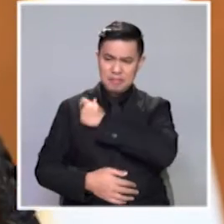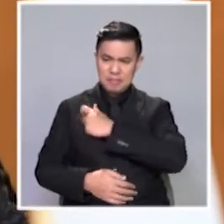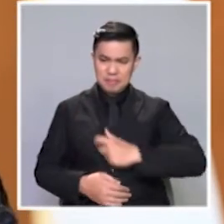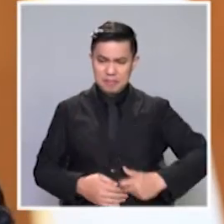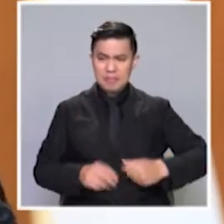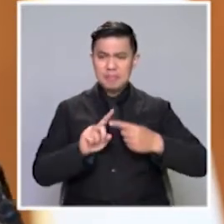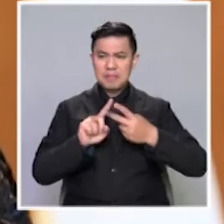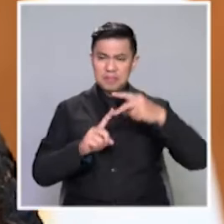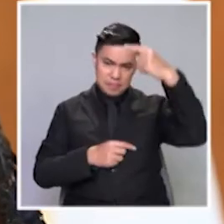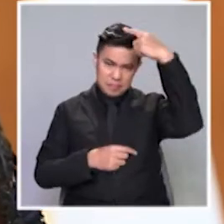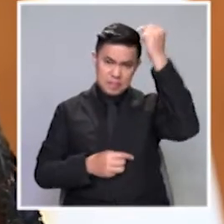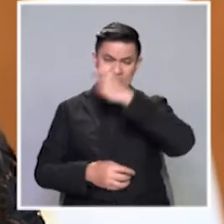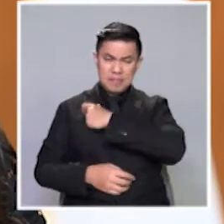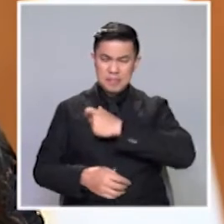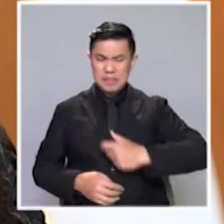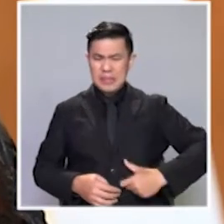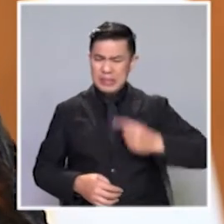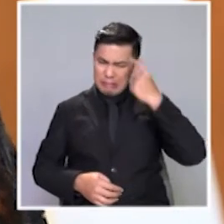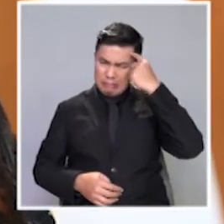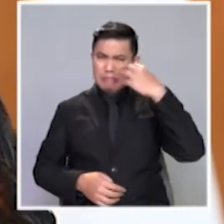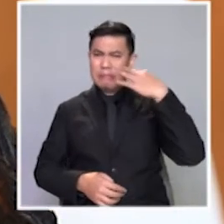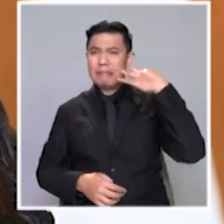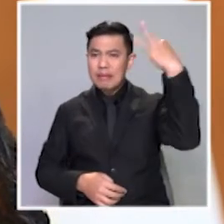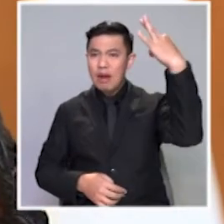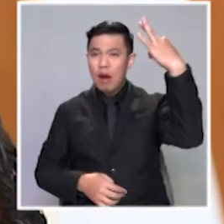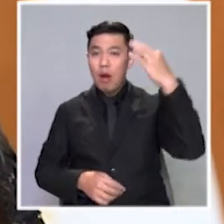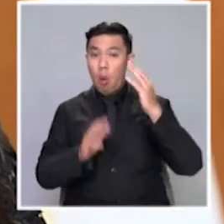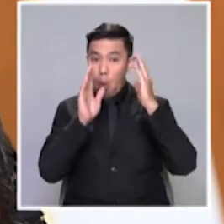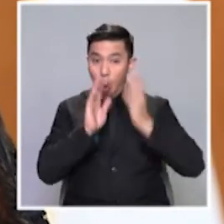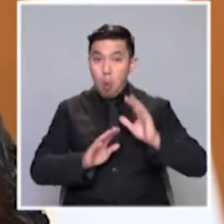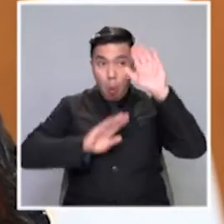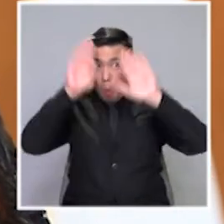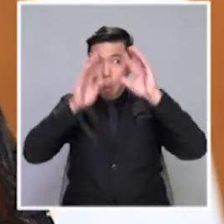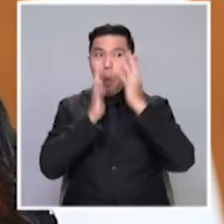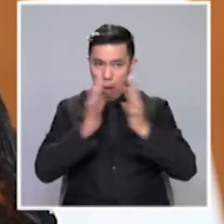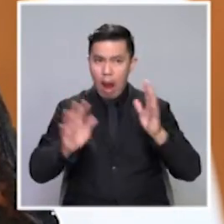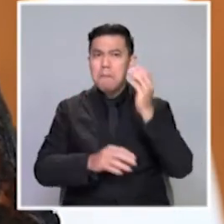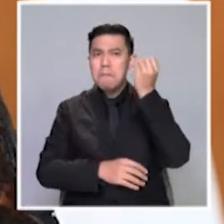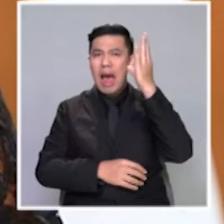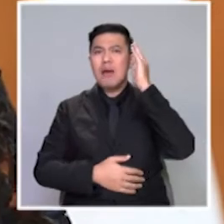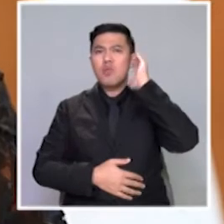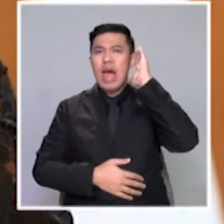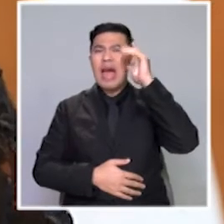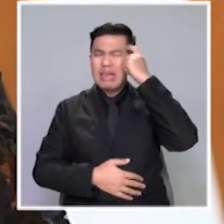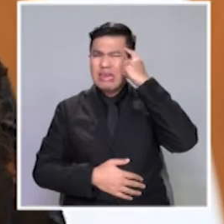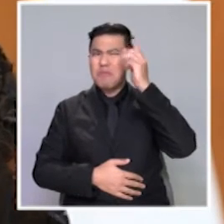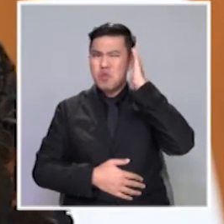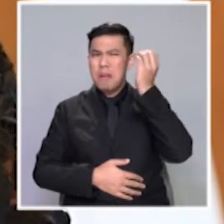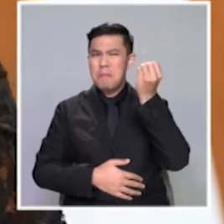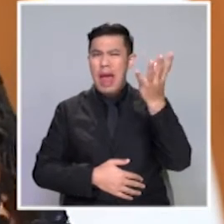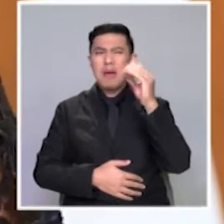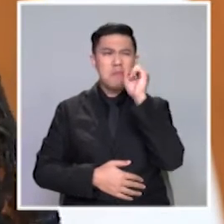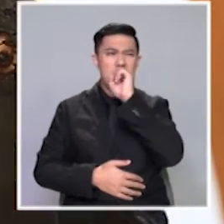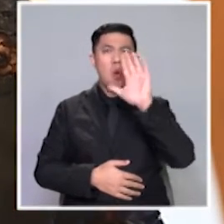บรมราชินีนาถเนี่ยก็ขอให้เราได้ถูกเลือก คนยกมือเยอะไหมคร ับ ก็เยอะค่ะมันต้องเป็นผู้ชายพี่คิดว่าเป็นผู้ชายเยอะเพราะว่าเป็นเพล